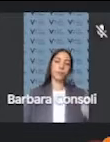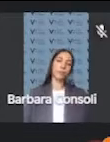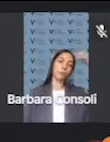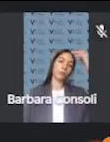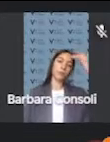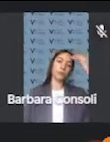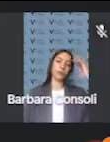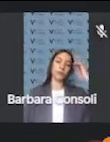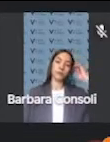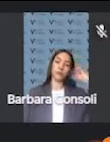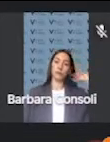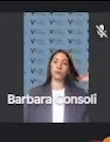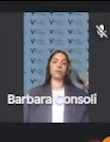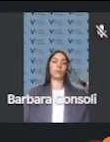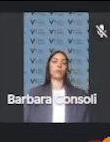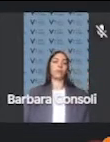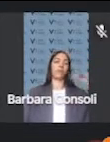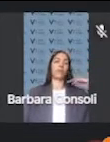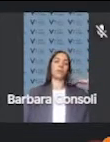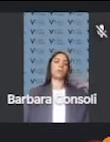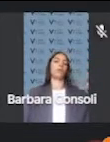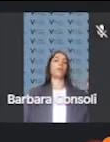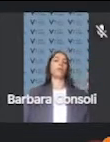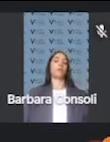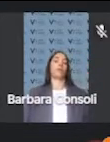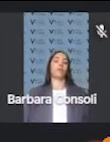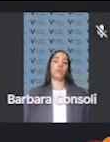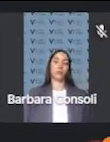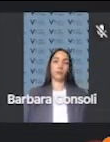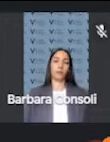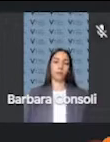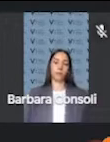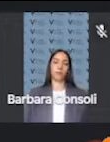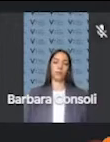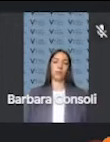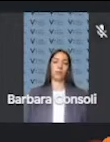tutti quanti presenti, e cerchiamo sempre di sforzarci